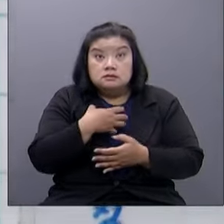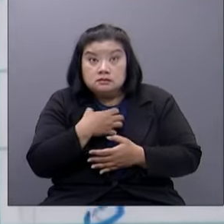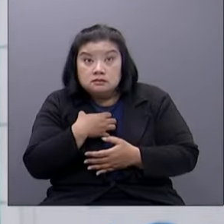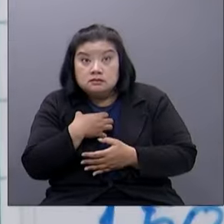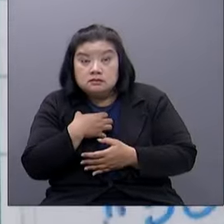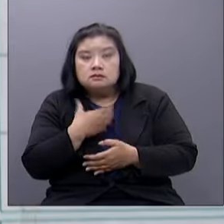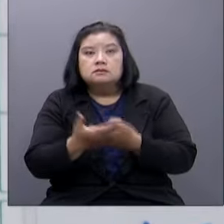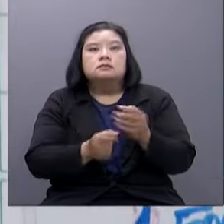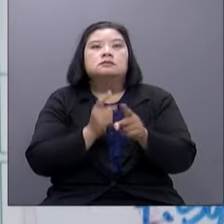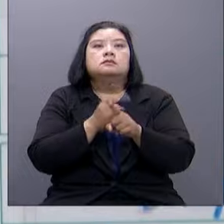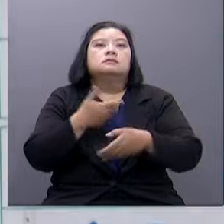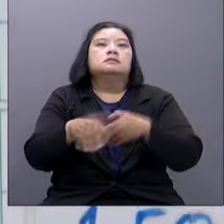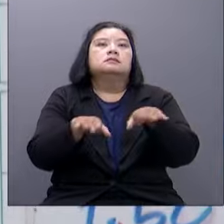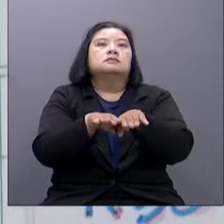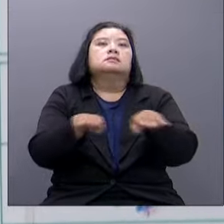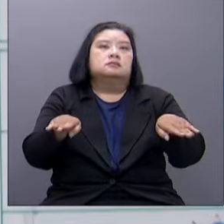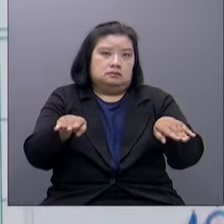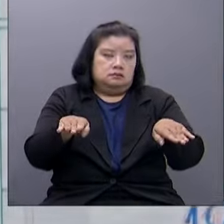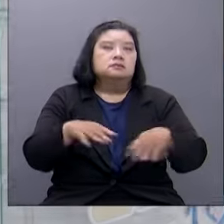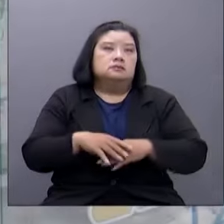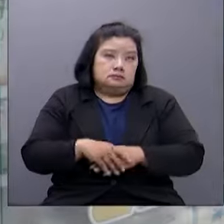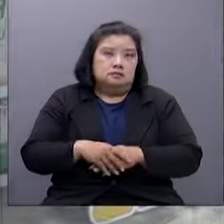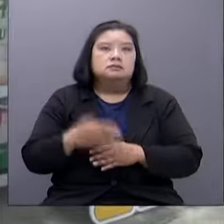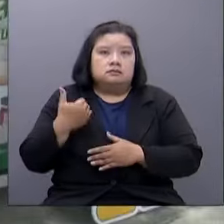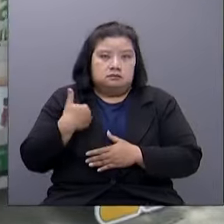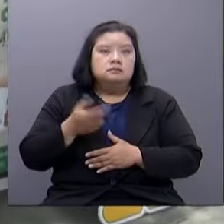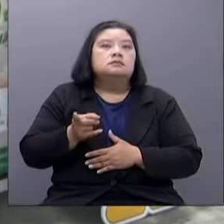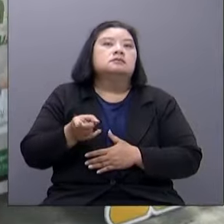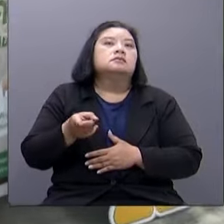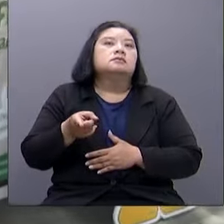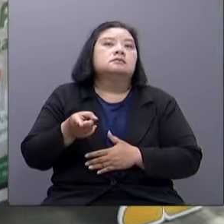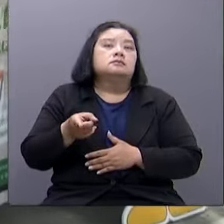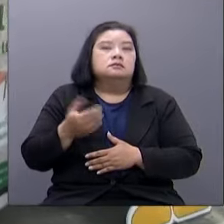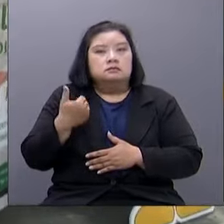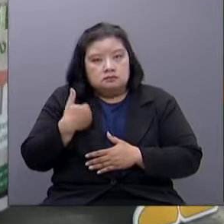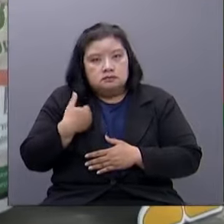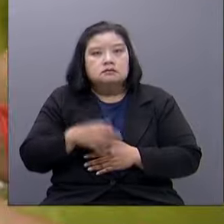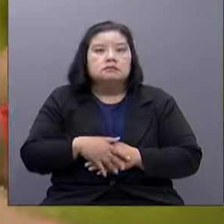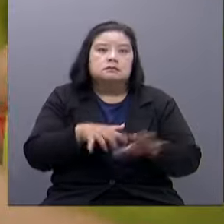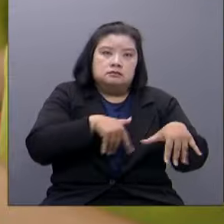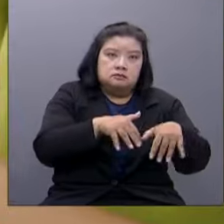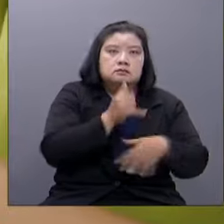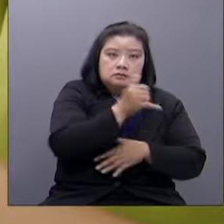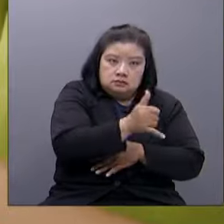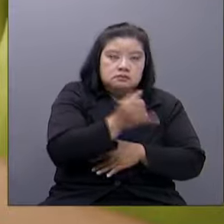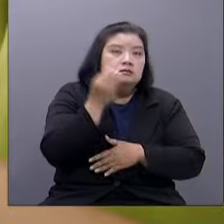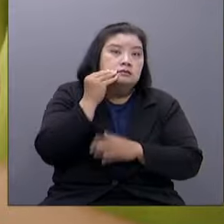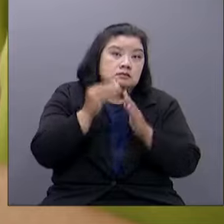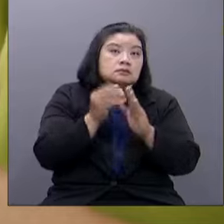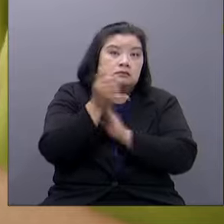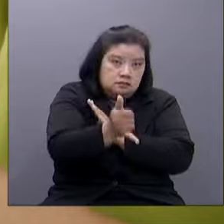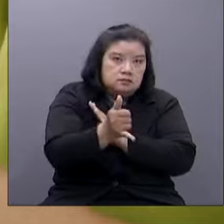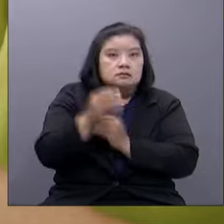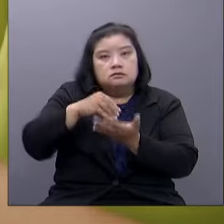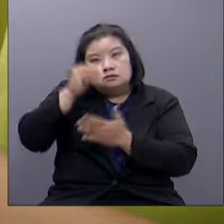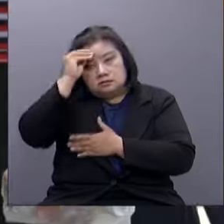ามาตรฐานตลาดรีไซเคิลแต่ละสัปดาห์จะเวียนพื้นที่สัญจรทั้งชุมชนหมู่บ้านสถานศึกษา